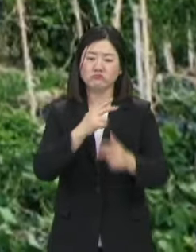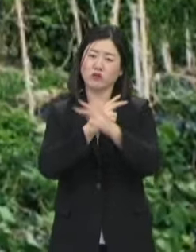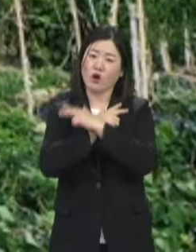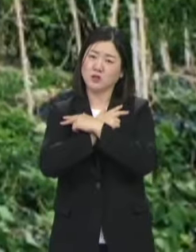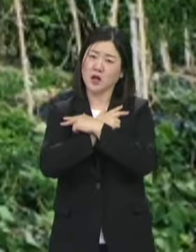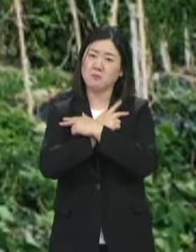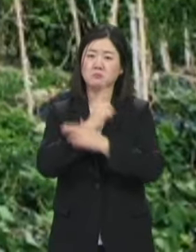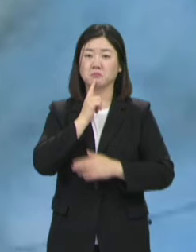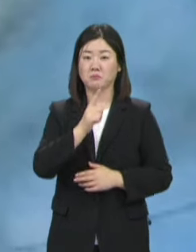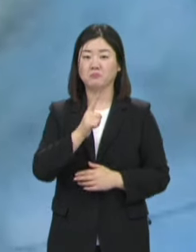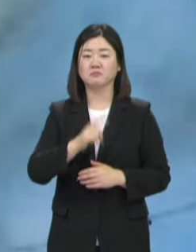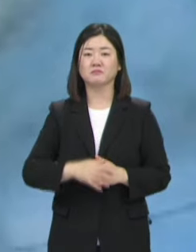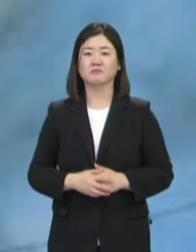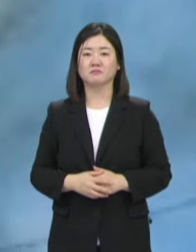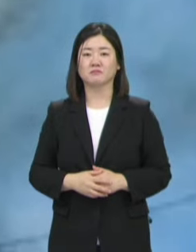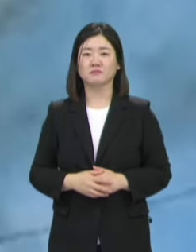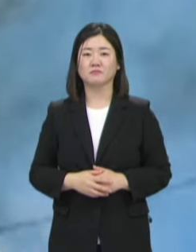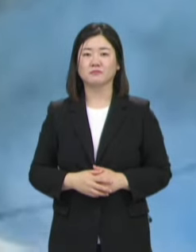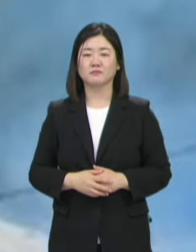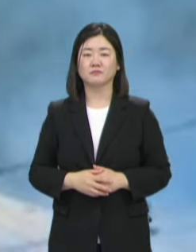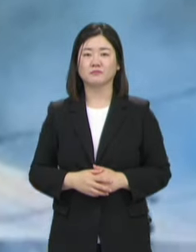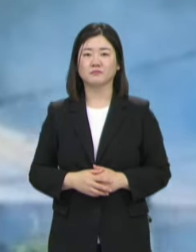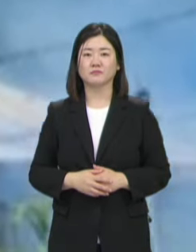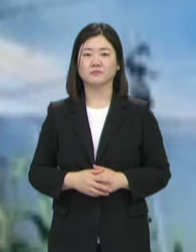입고 있었던 것으로 전해졌습니다